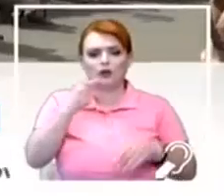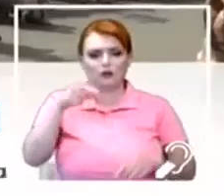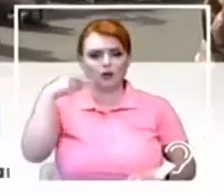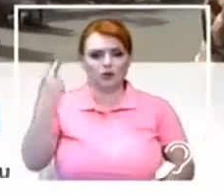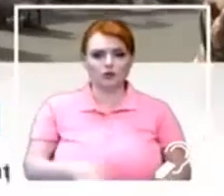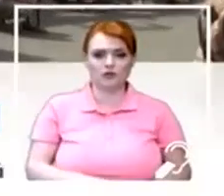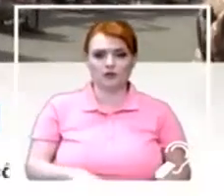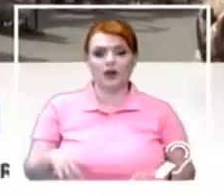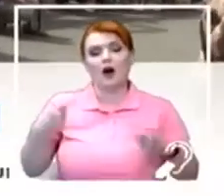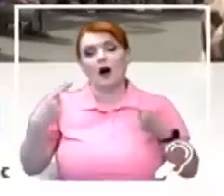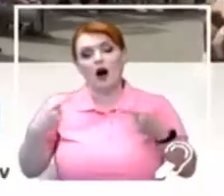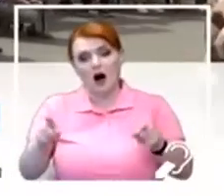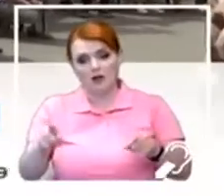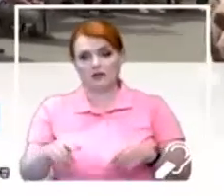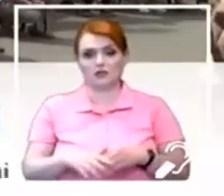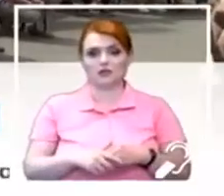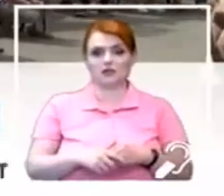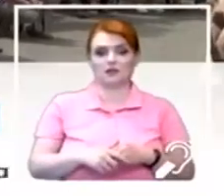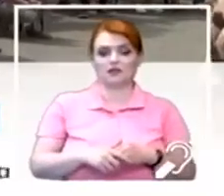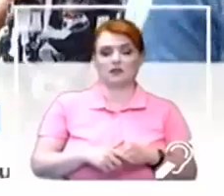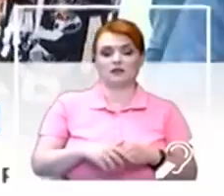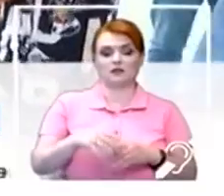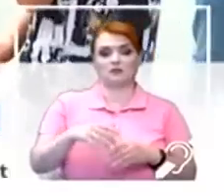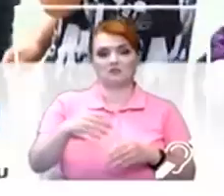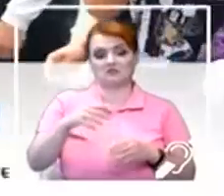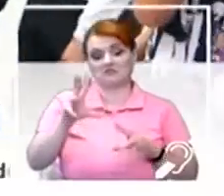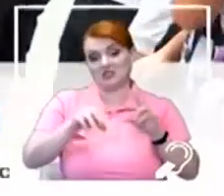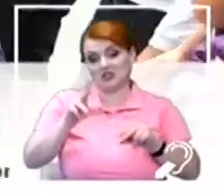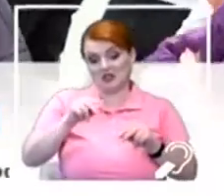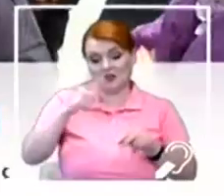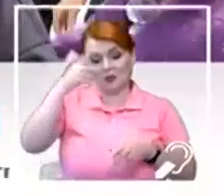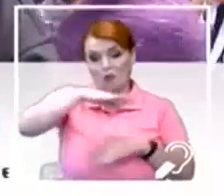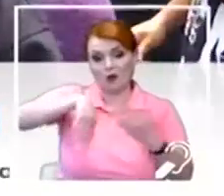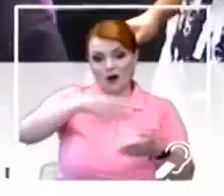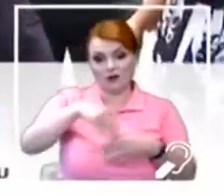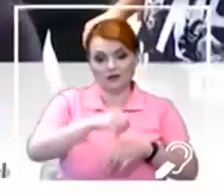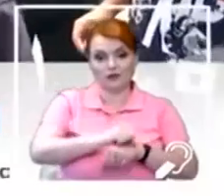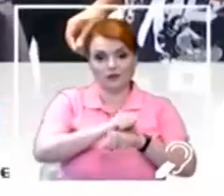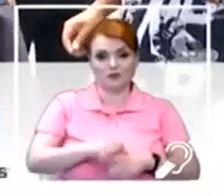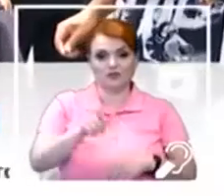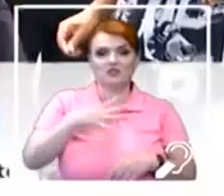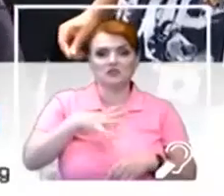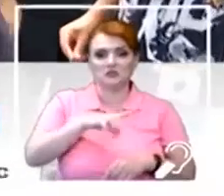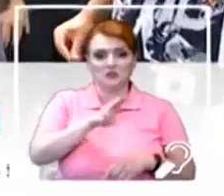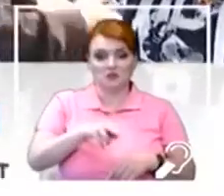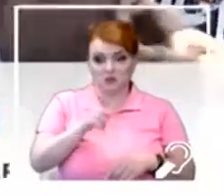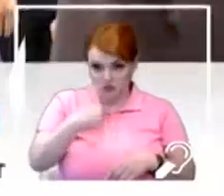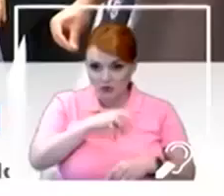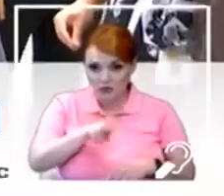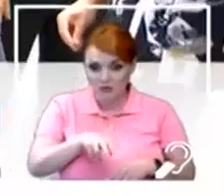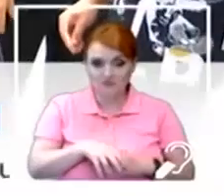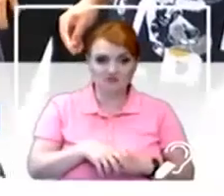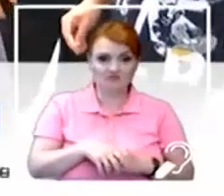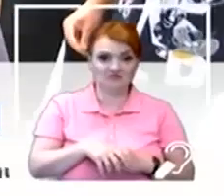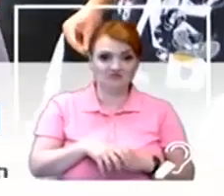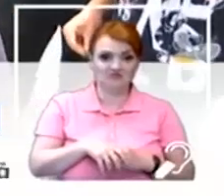Iar alții se pare că au încurcat protestele. De ce ați venit astăzi la acest marș? De ce ați venit?